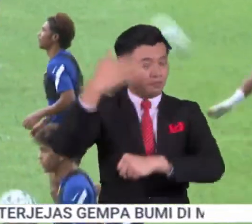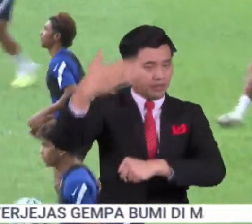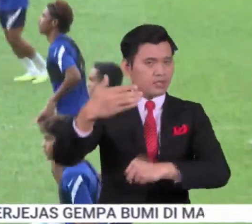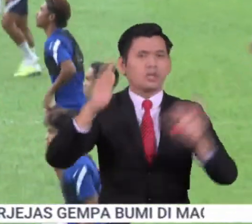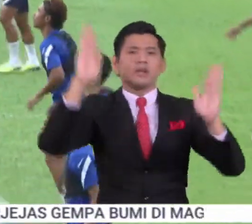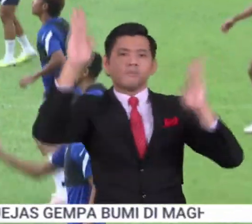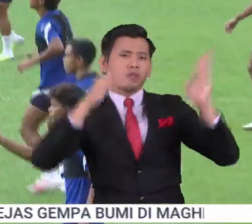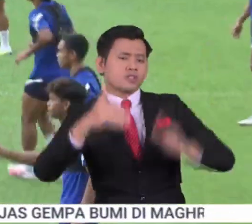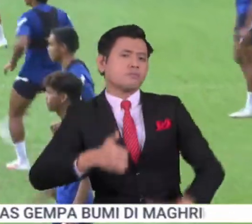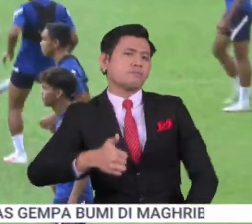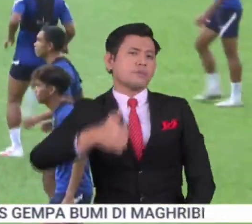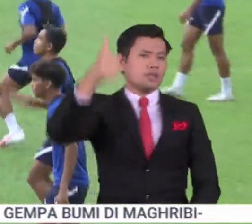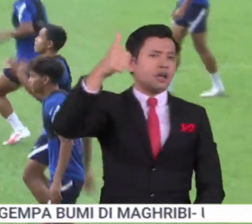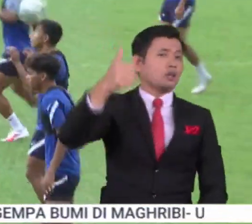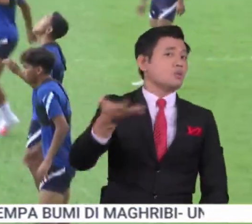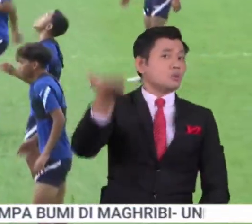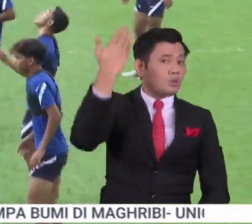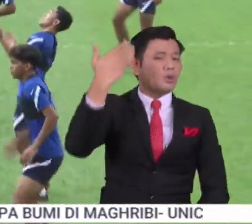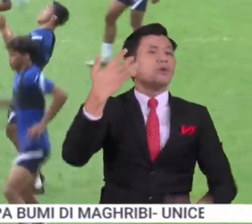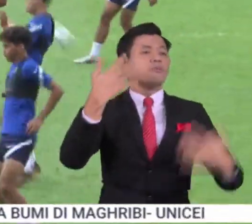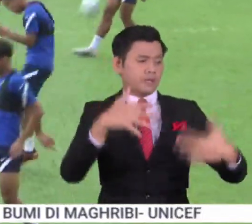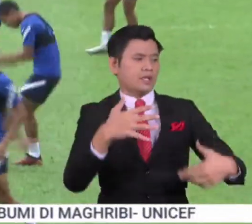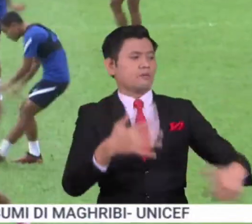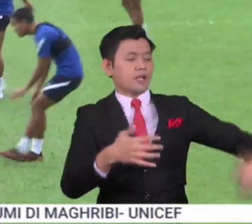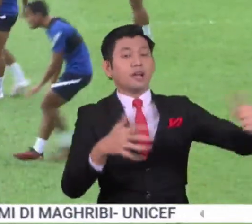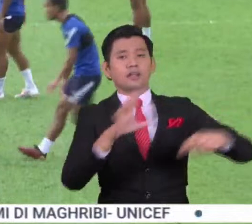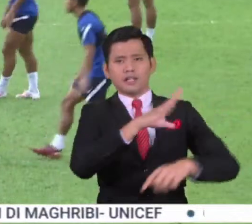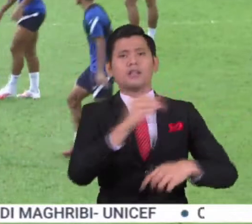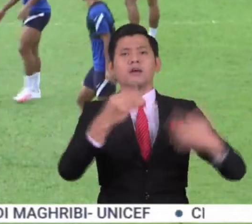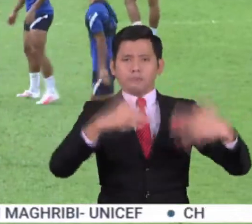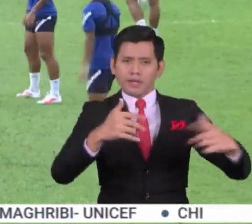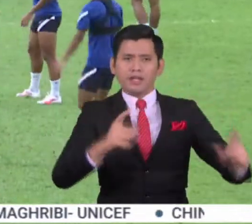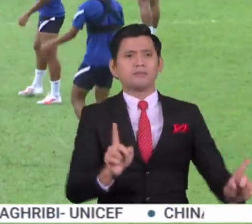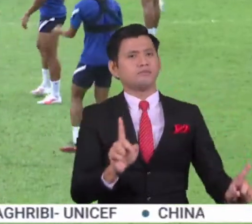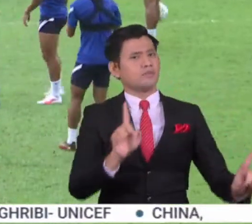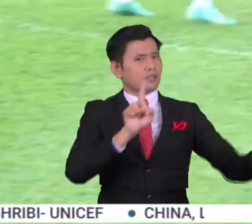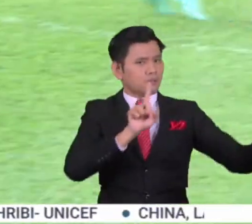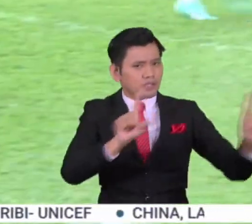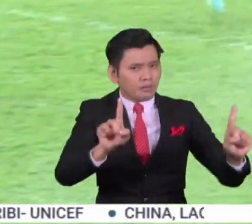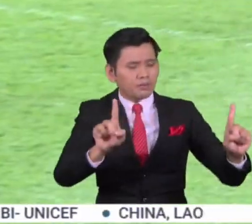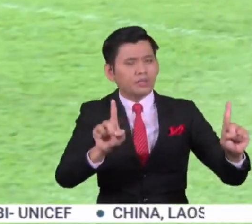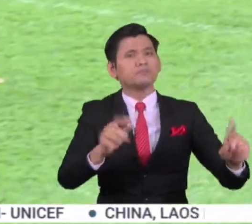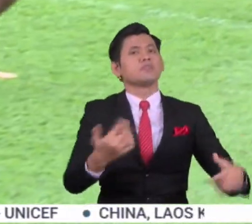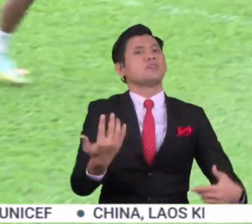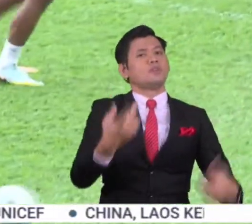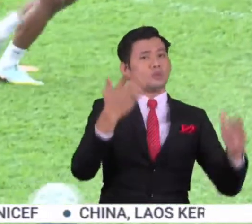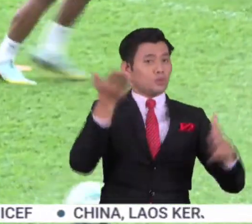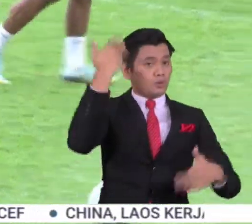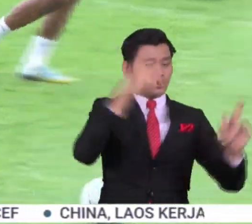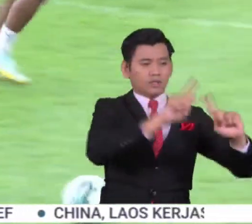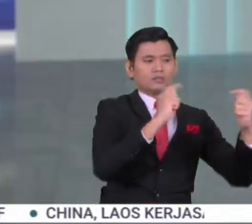menang sekali ke atas Thailand, seri 2 kali dan kalah 2 kali.